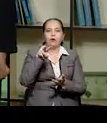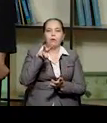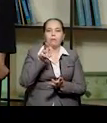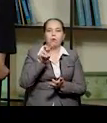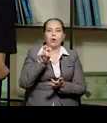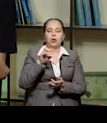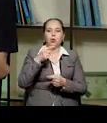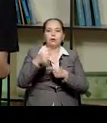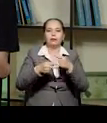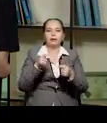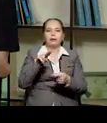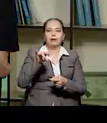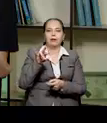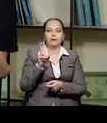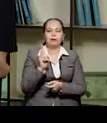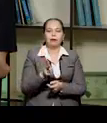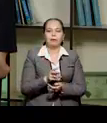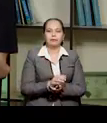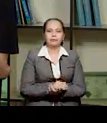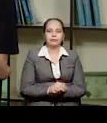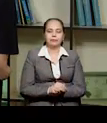молекулу ДНК.